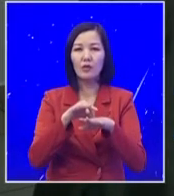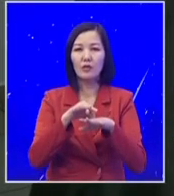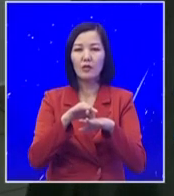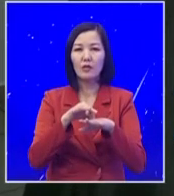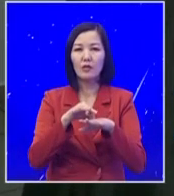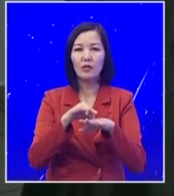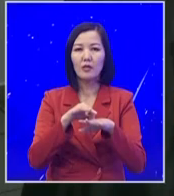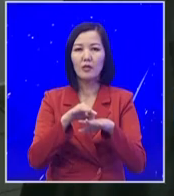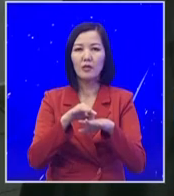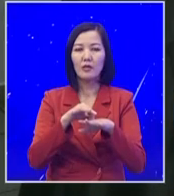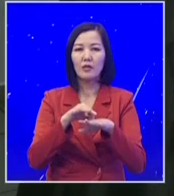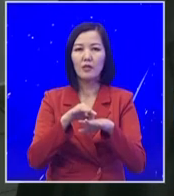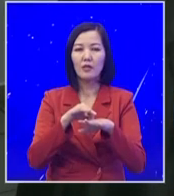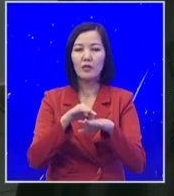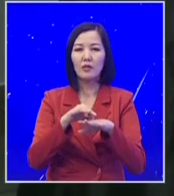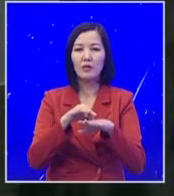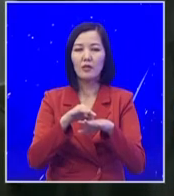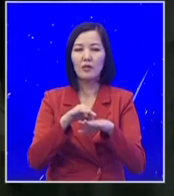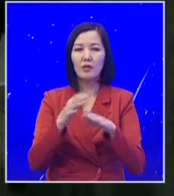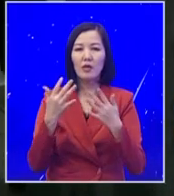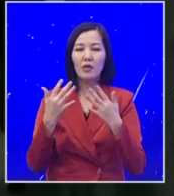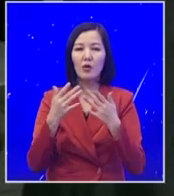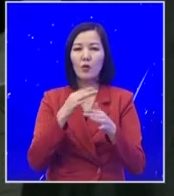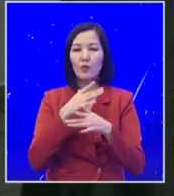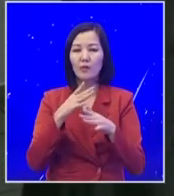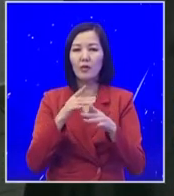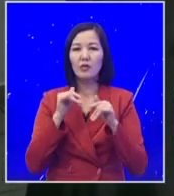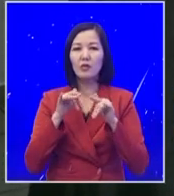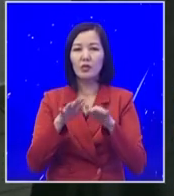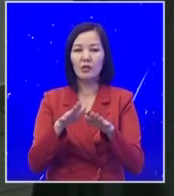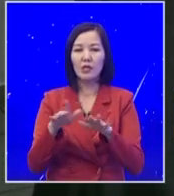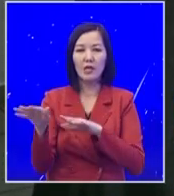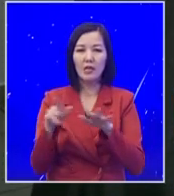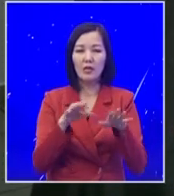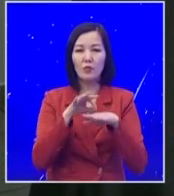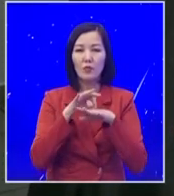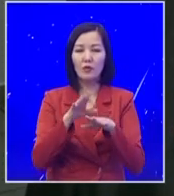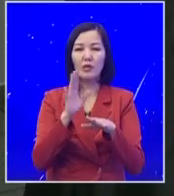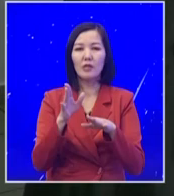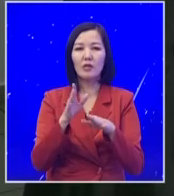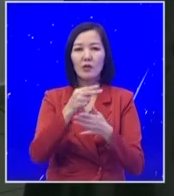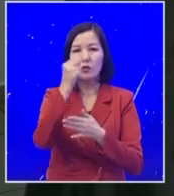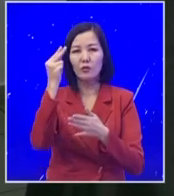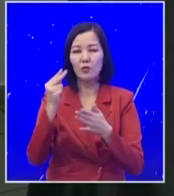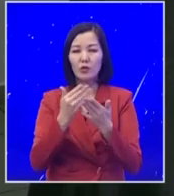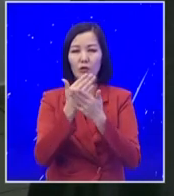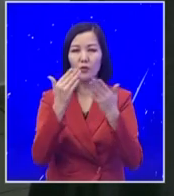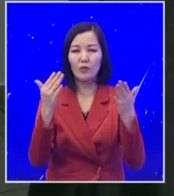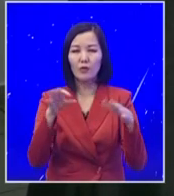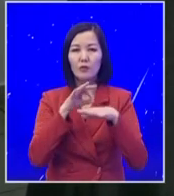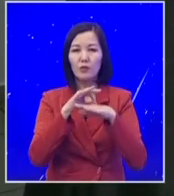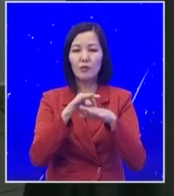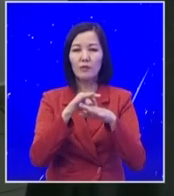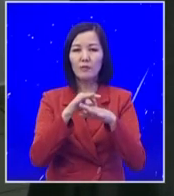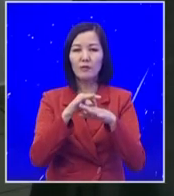Алдыда тағы жасайтын шаруаларымыз бар. Ол қолөнер көрмесін өткіземіз және де суретшілік көрмесін өткіземіз. Одан ары қарай